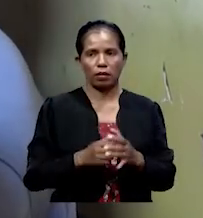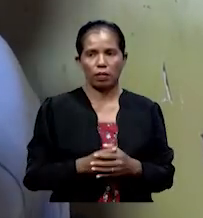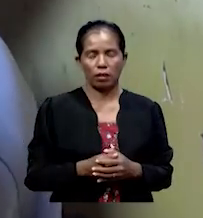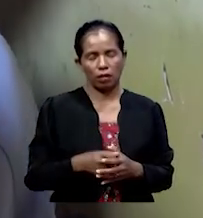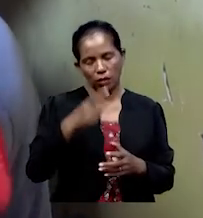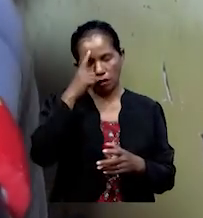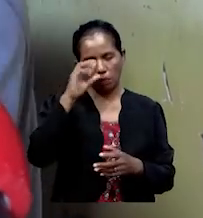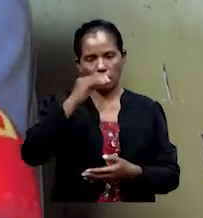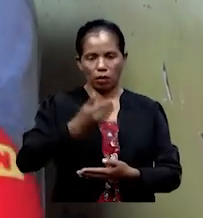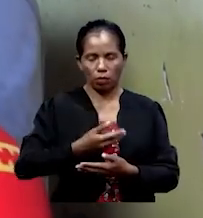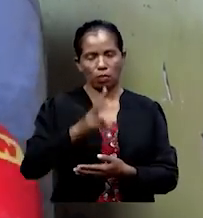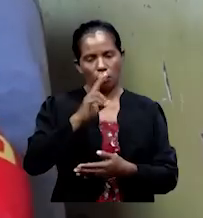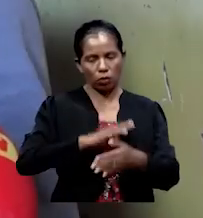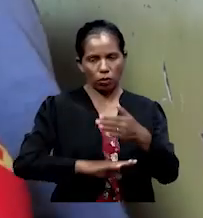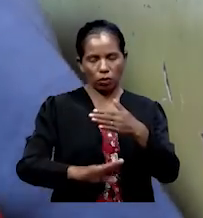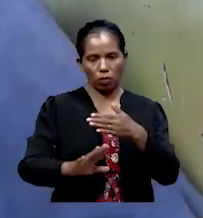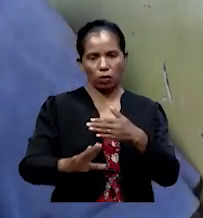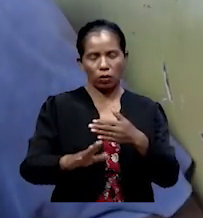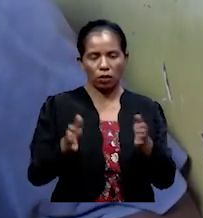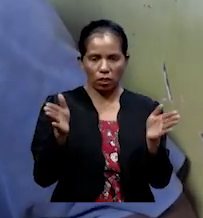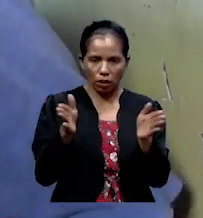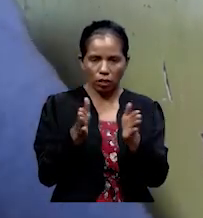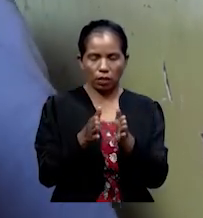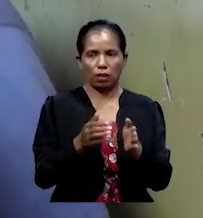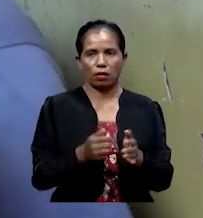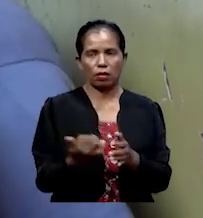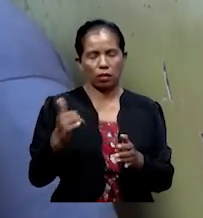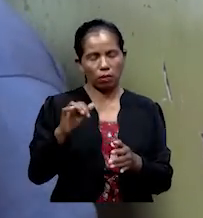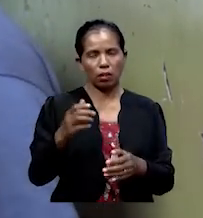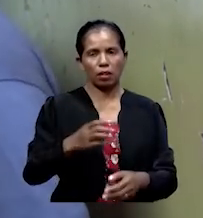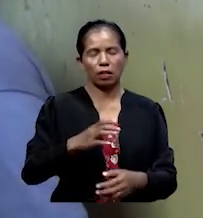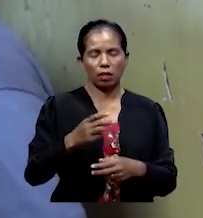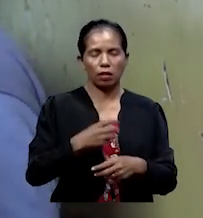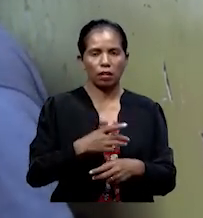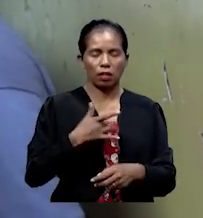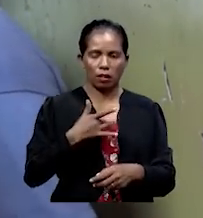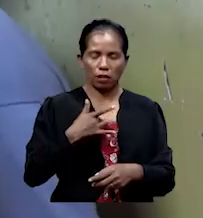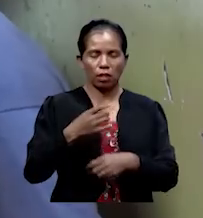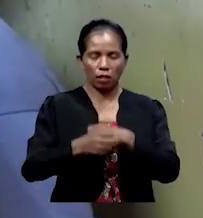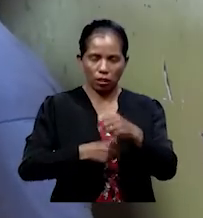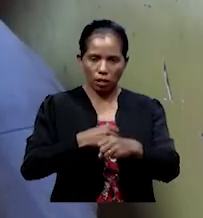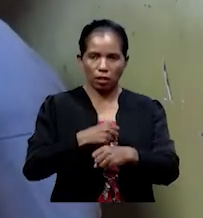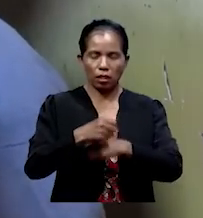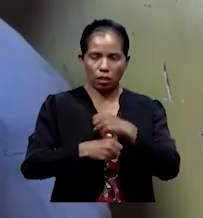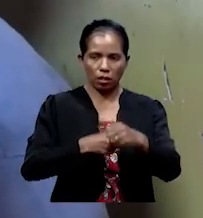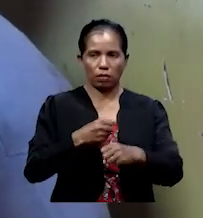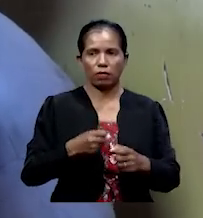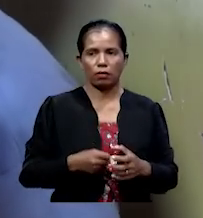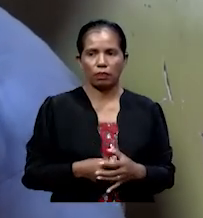Tama si Noro Moris oi de me, matira prematur. Si Tero si Noro Teros. Si Noro, si Noro Moris